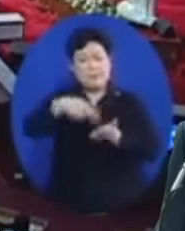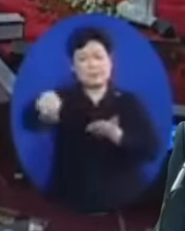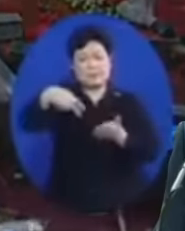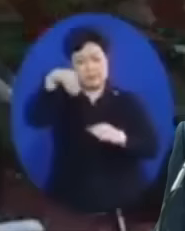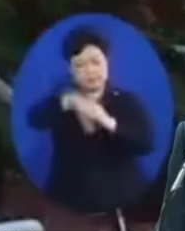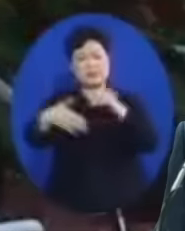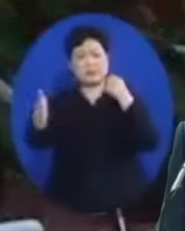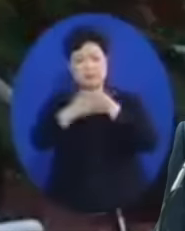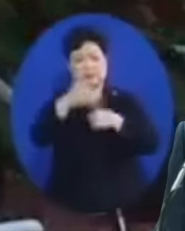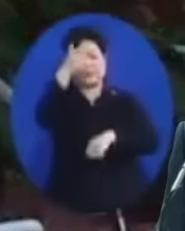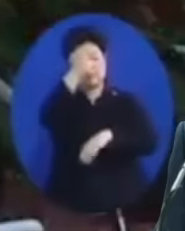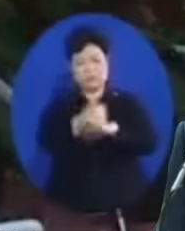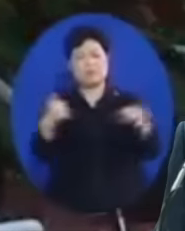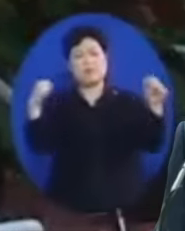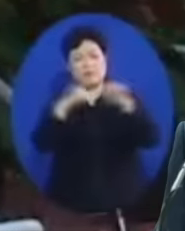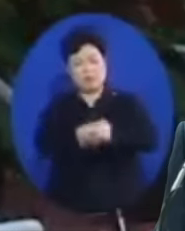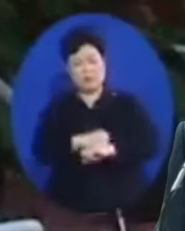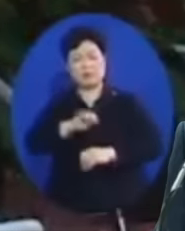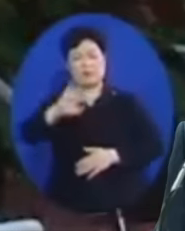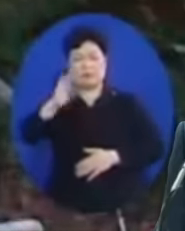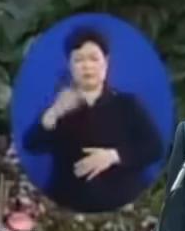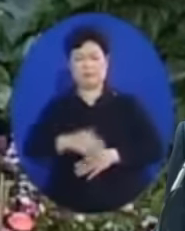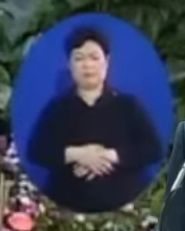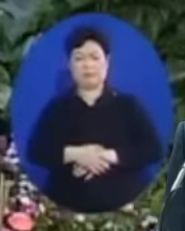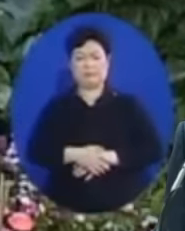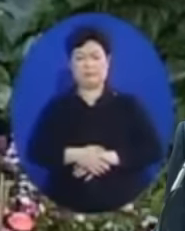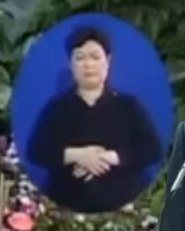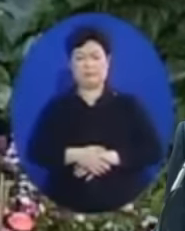때문에 파탄을 가져오게 된 것입니다.